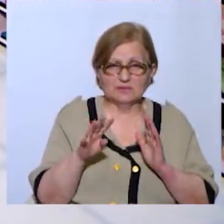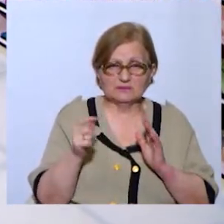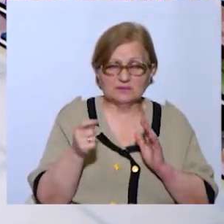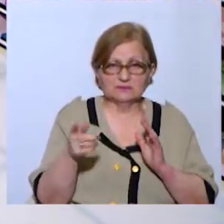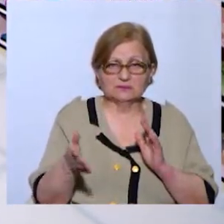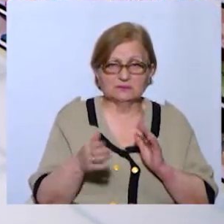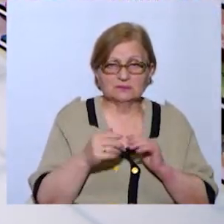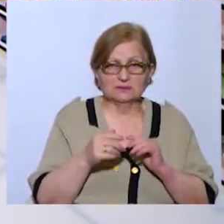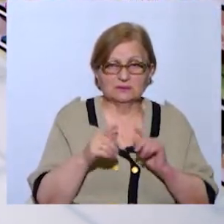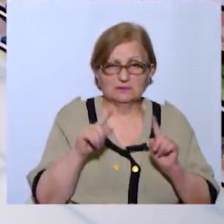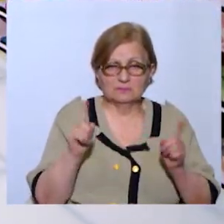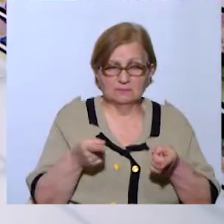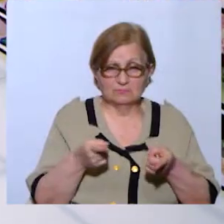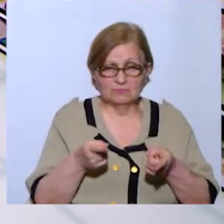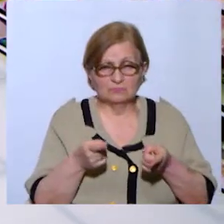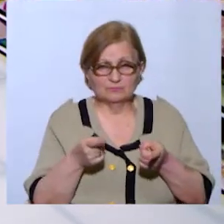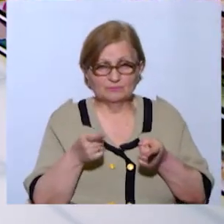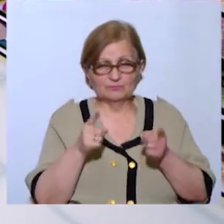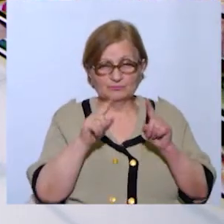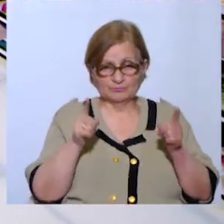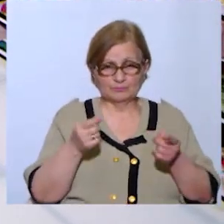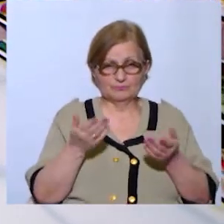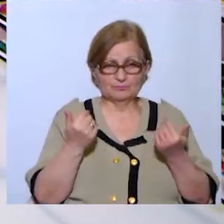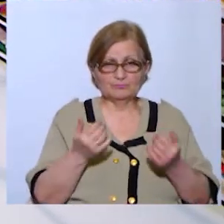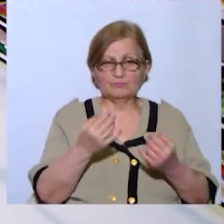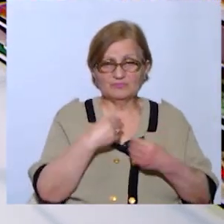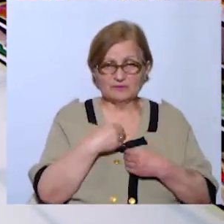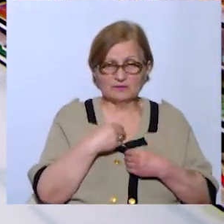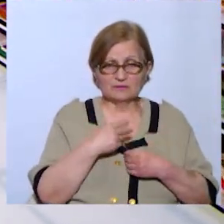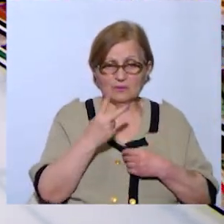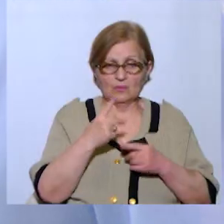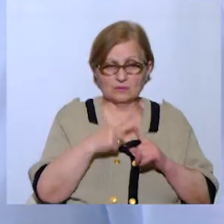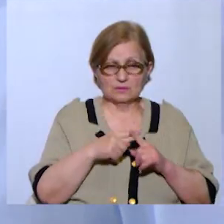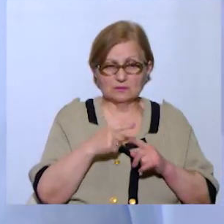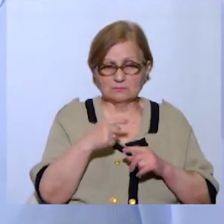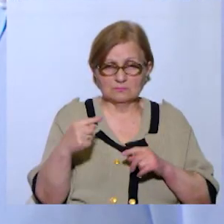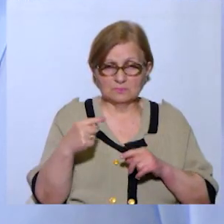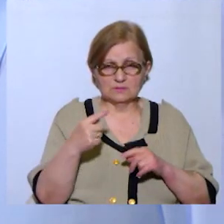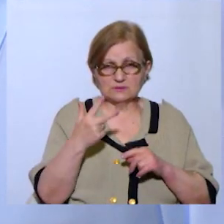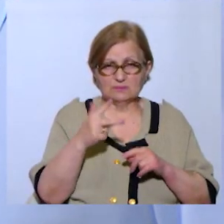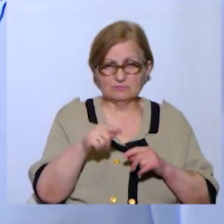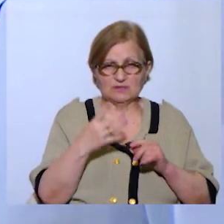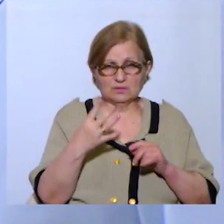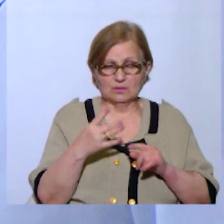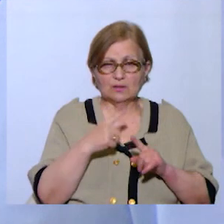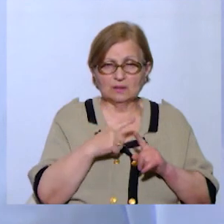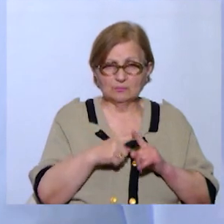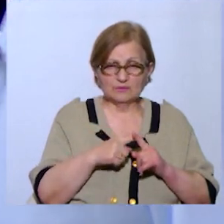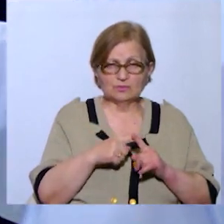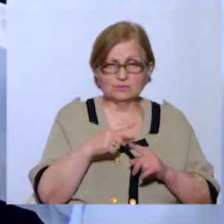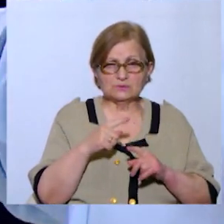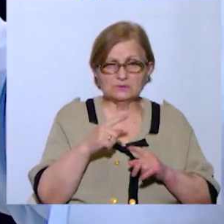რიცხველში გავხსნათ ფრჩხილები და თან 5-ზეც გავამრავლოთ ეს ტოლობა, მიიღება 2x - 3.4 +